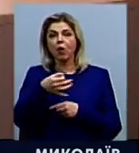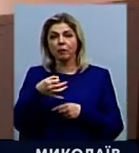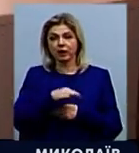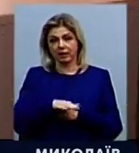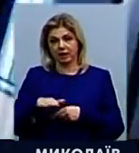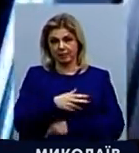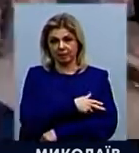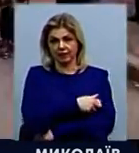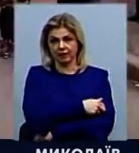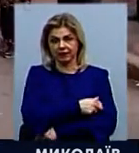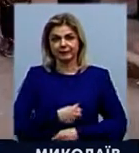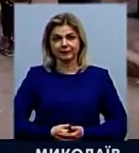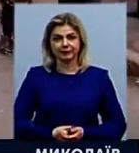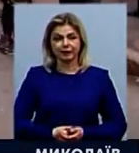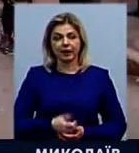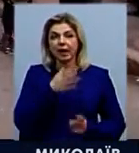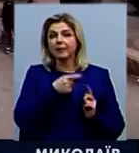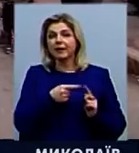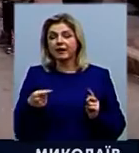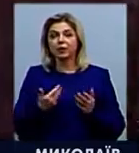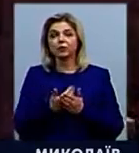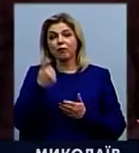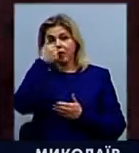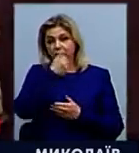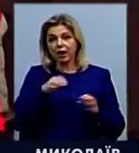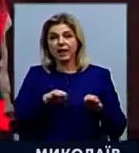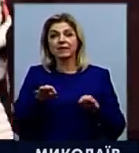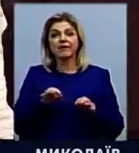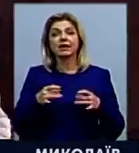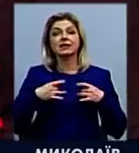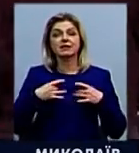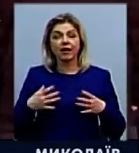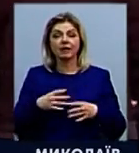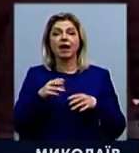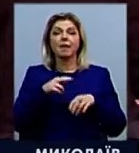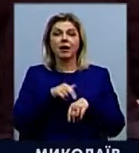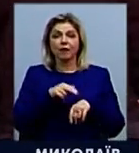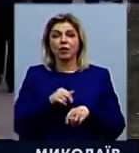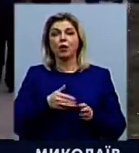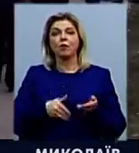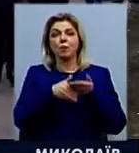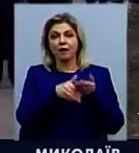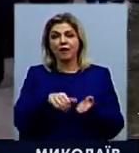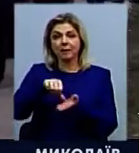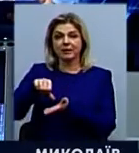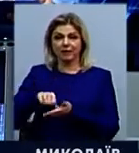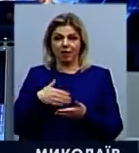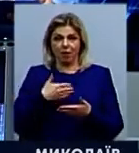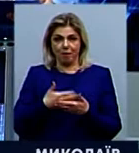дитячої лікарні. У період новорічних та різдвяних свят правоохоронцям допомагають представники громадських формувань.